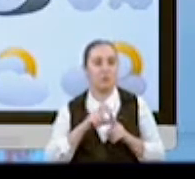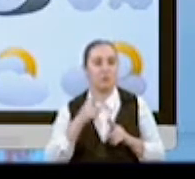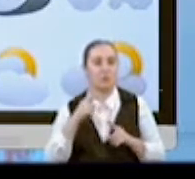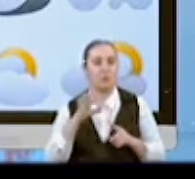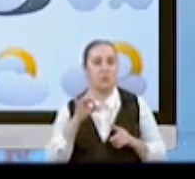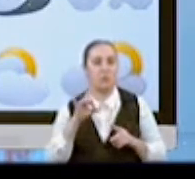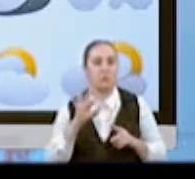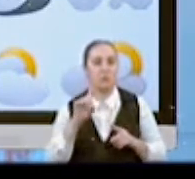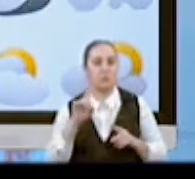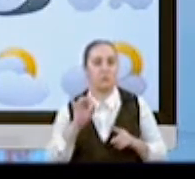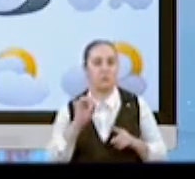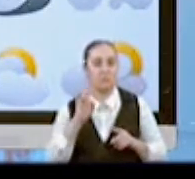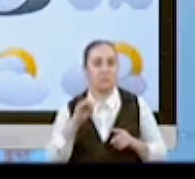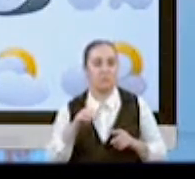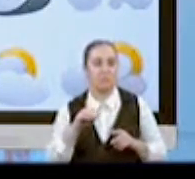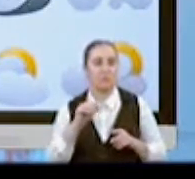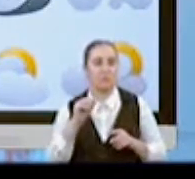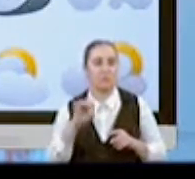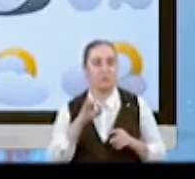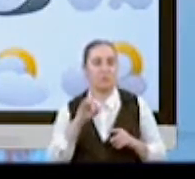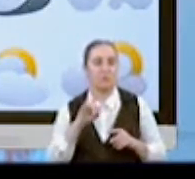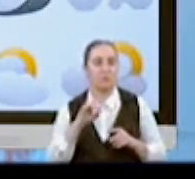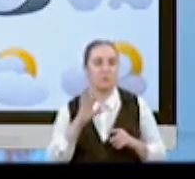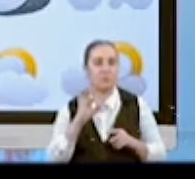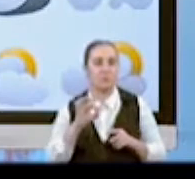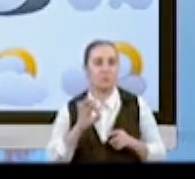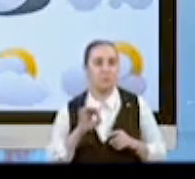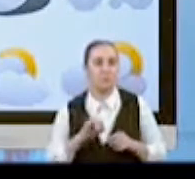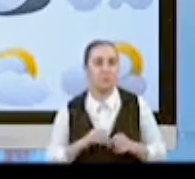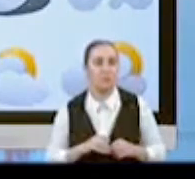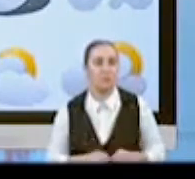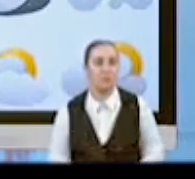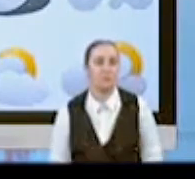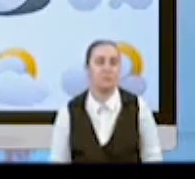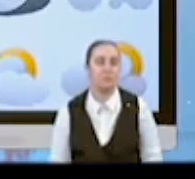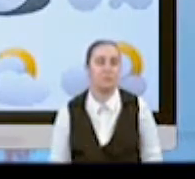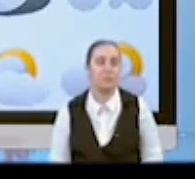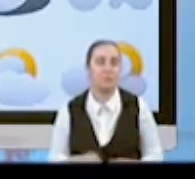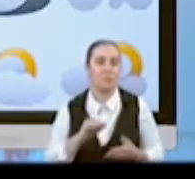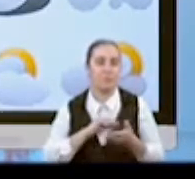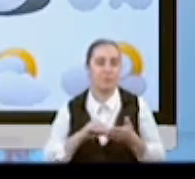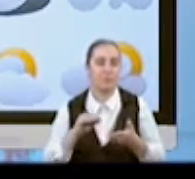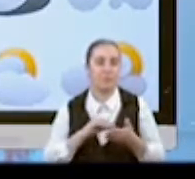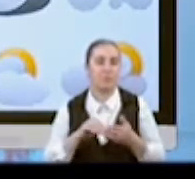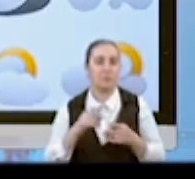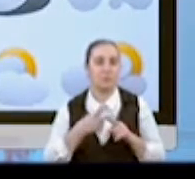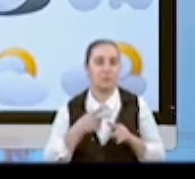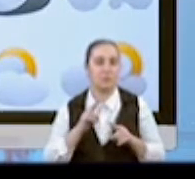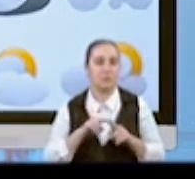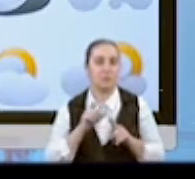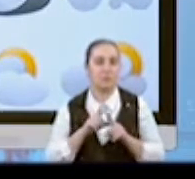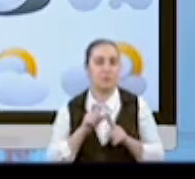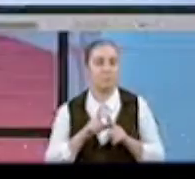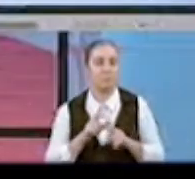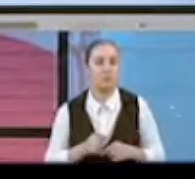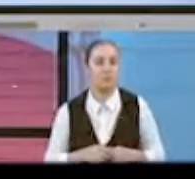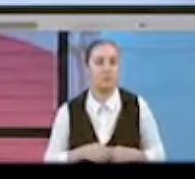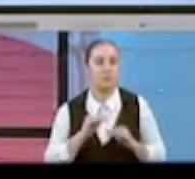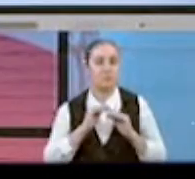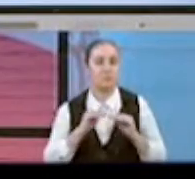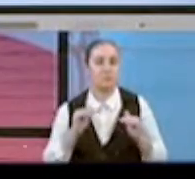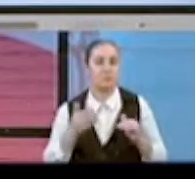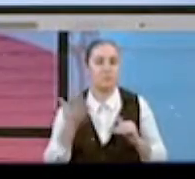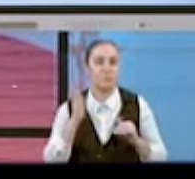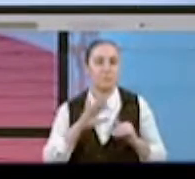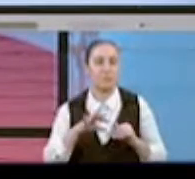«горизонт» пишется через «о». запишите эти слова.